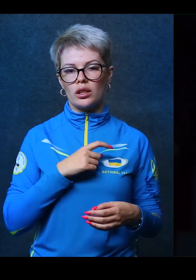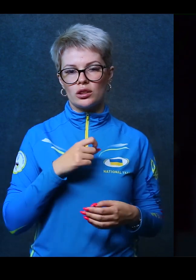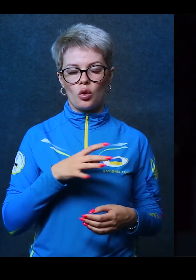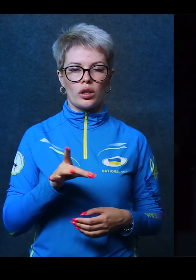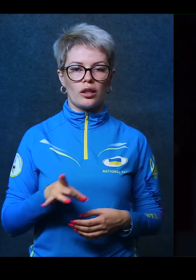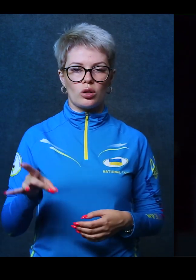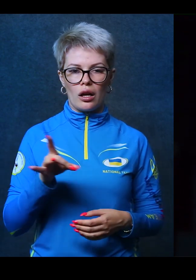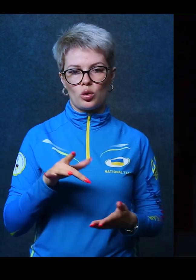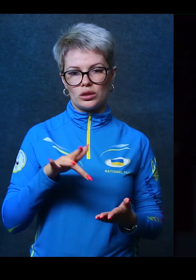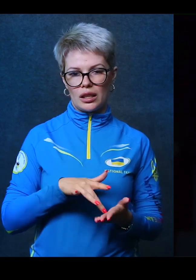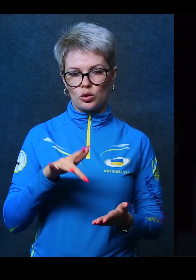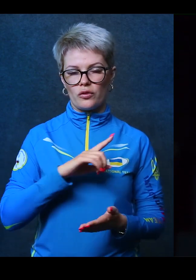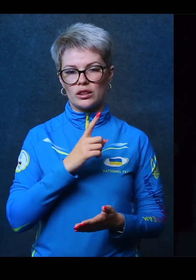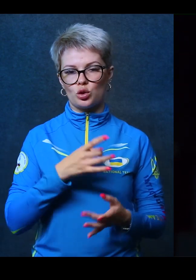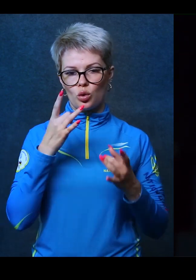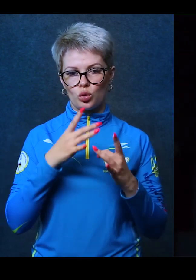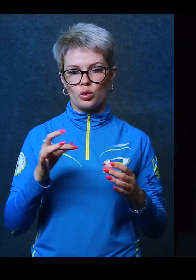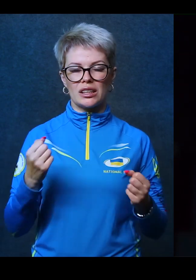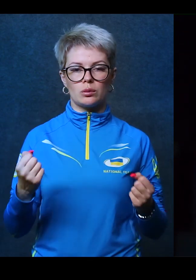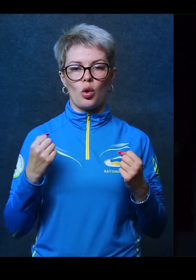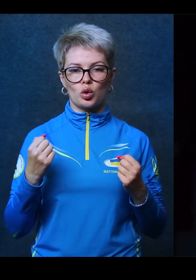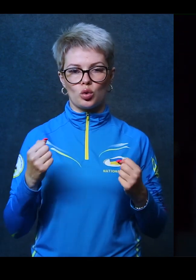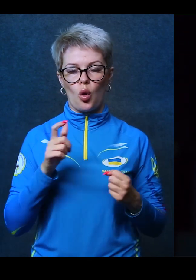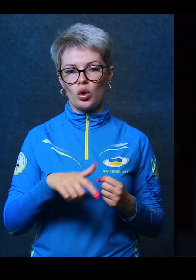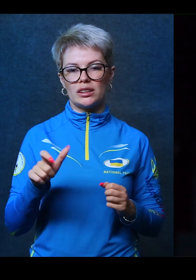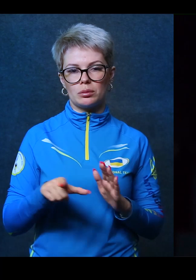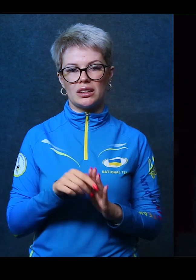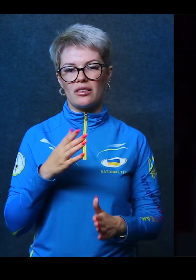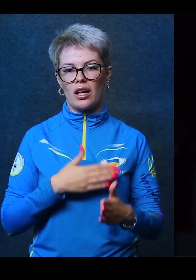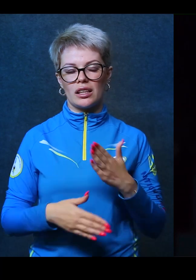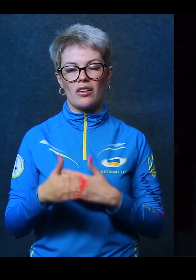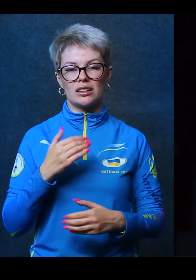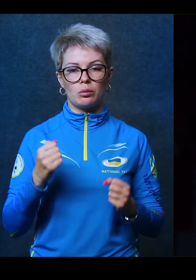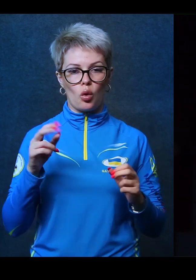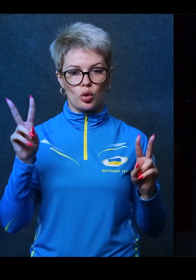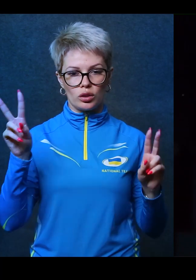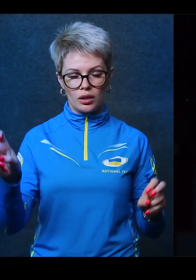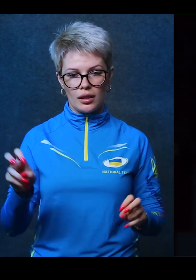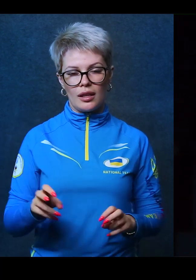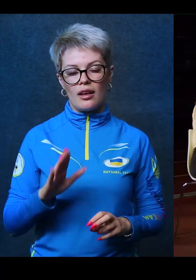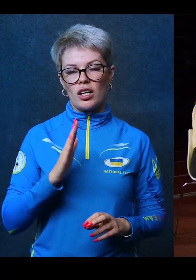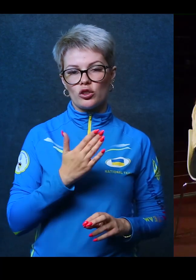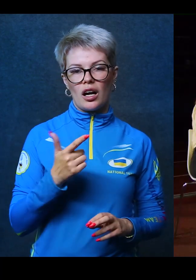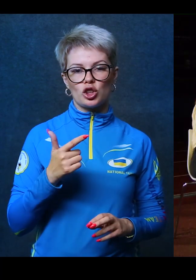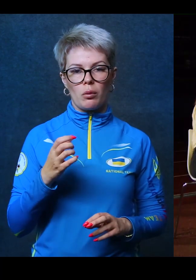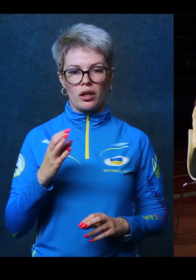Одеського регіонального центру фізичної культури і спорту осіб з інвалідністю «Інваспорт»